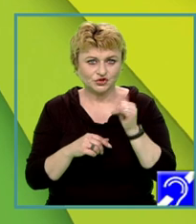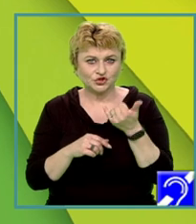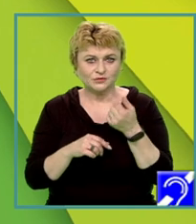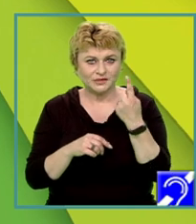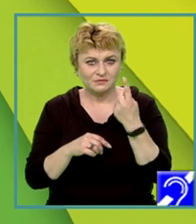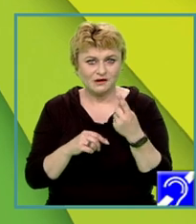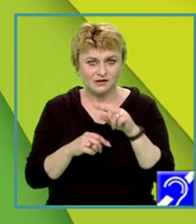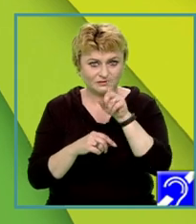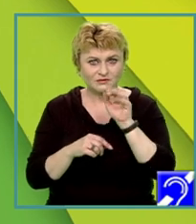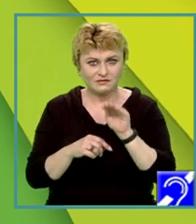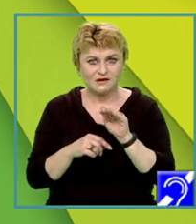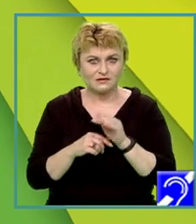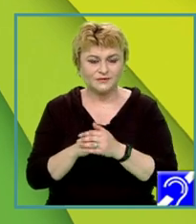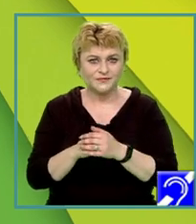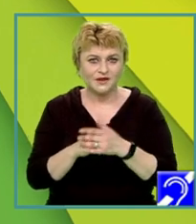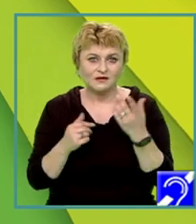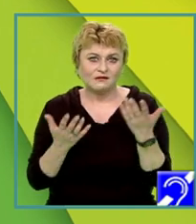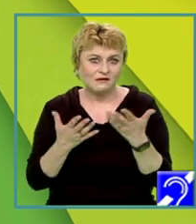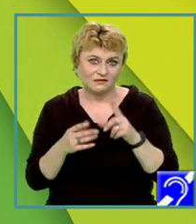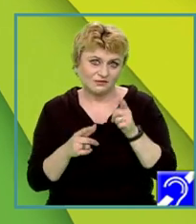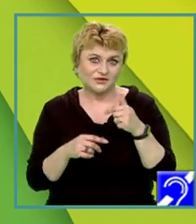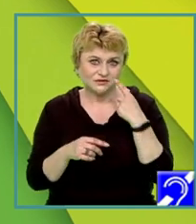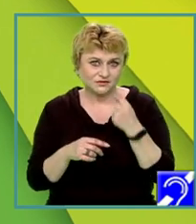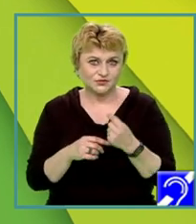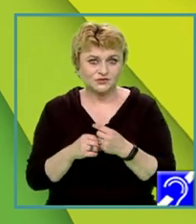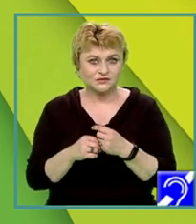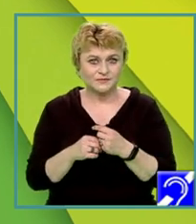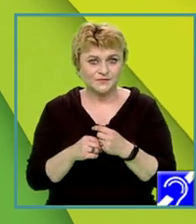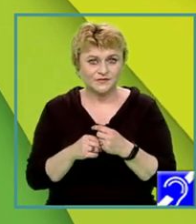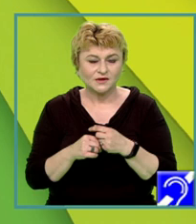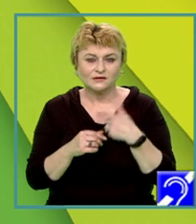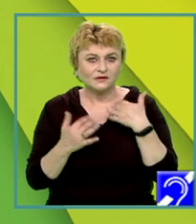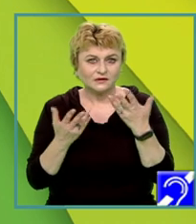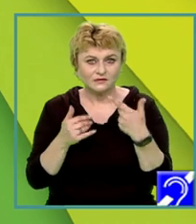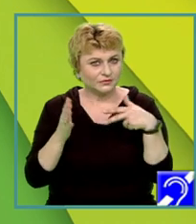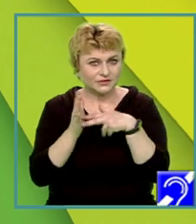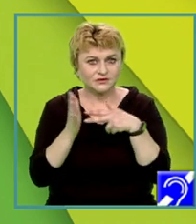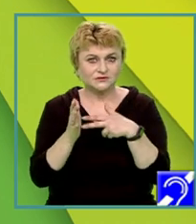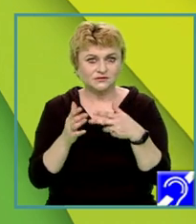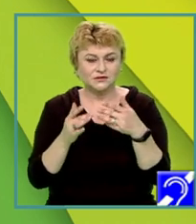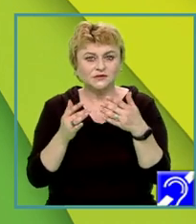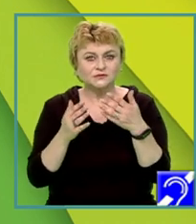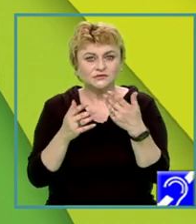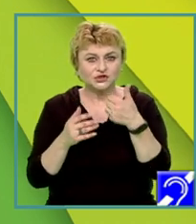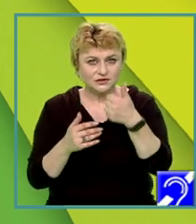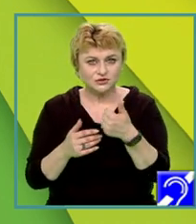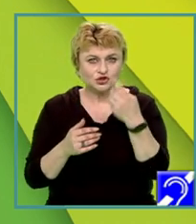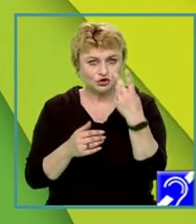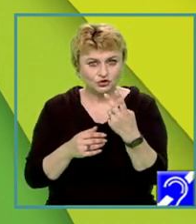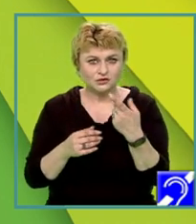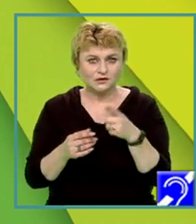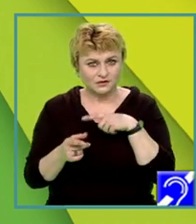întrebare la care trebuie să răspundem câtul împărțirii numărului 62 la 12 este